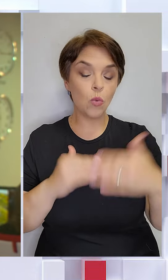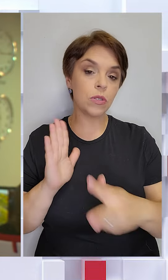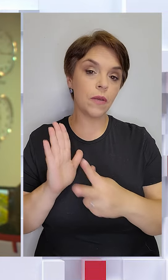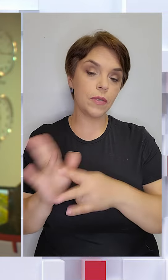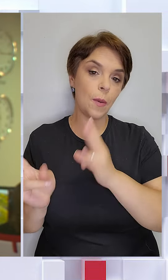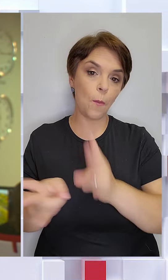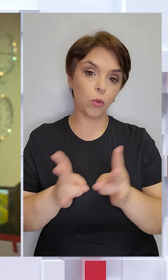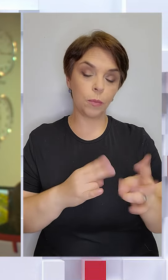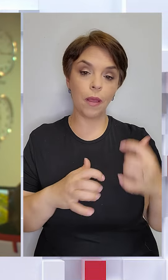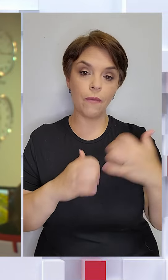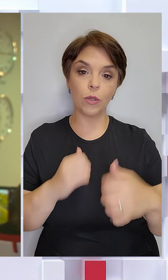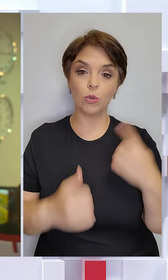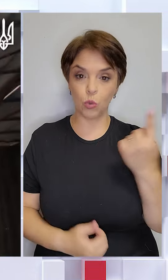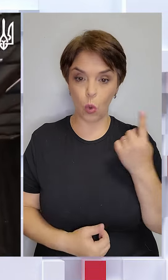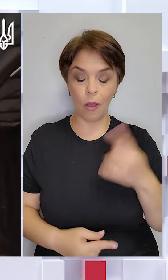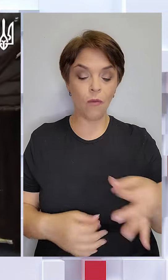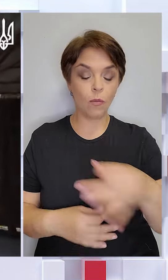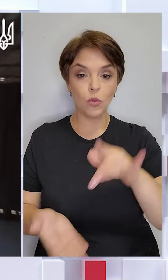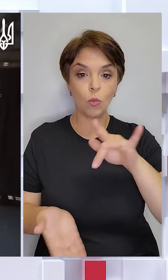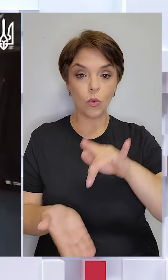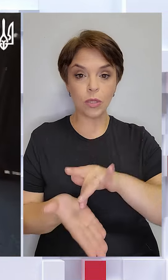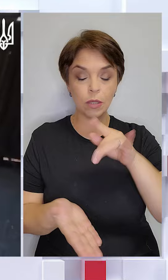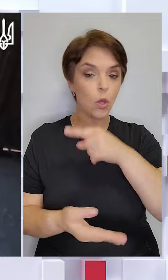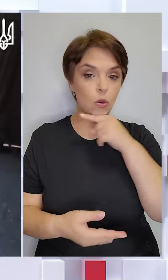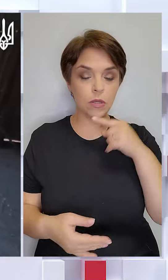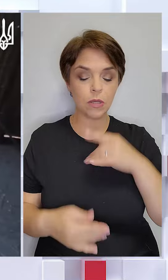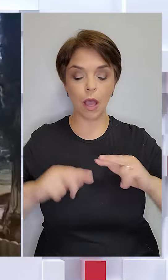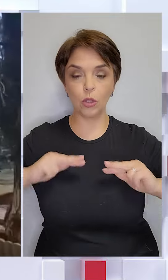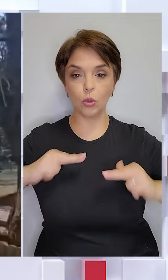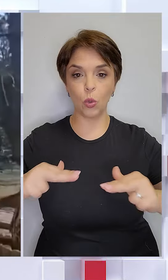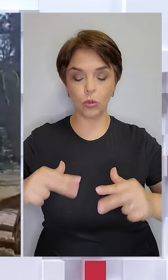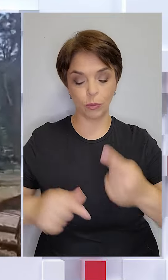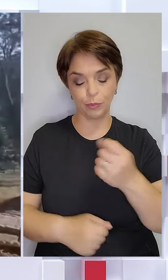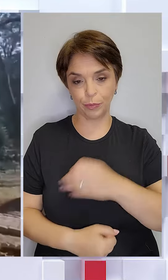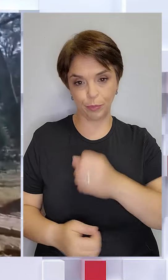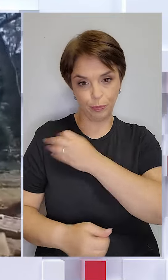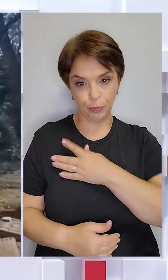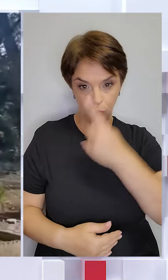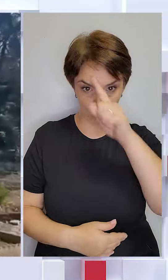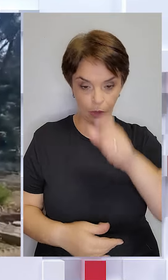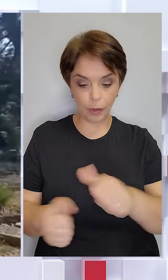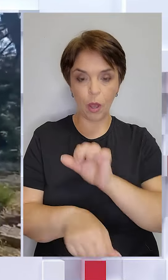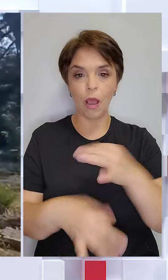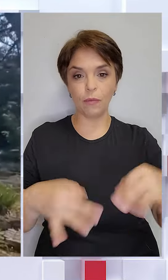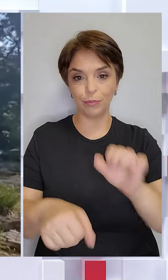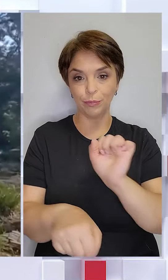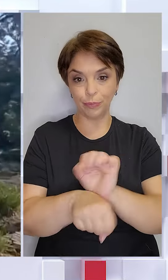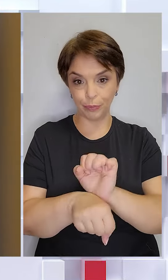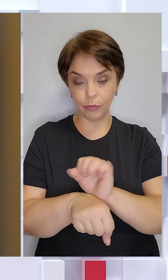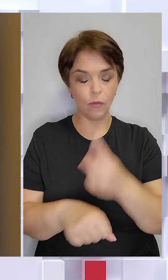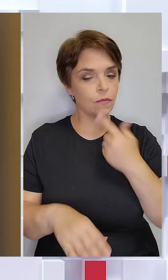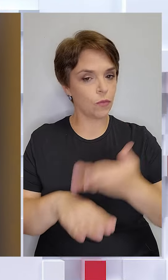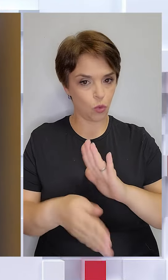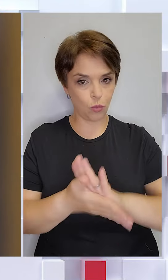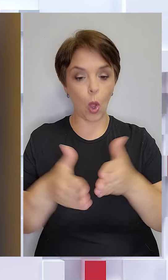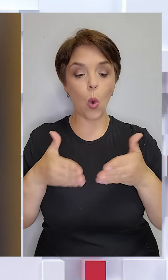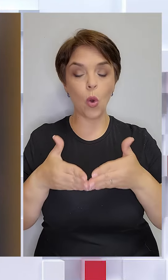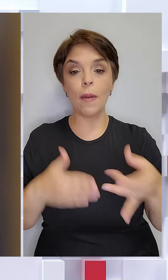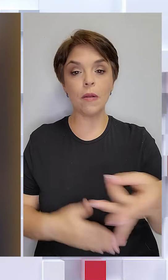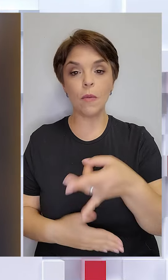8 потерпілих на Херсонщині. В обласному центрі росіяни дроном поранили чоловіка біля зупинки. Він в тяжкому стані. У